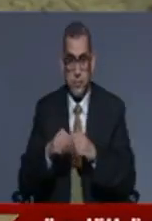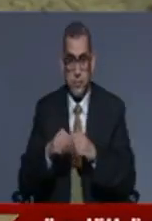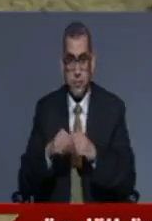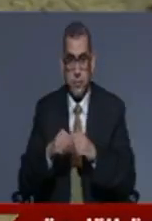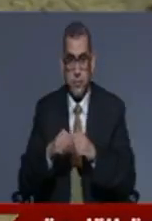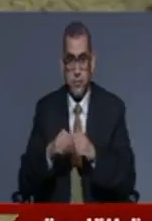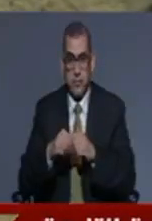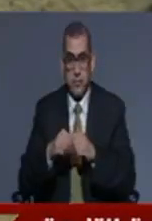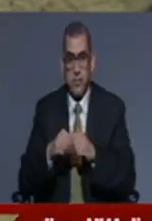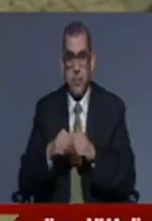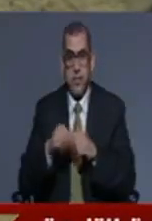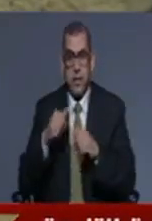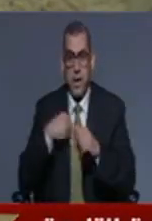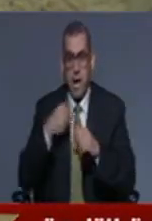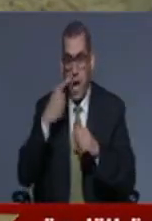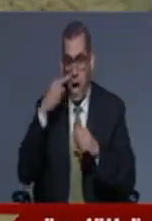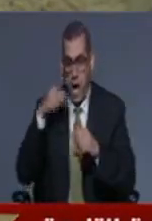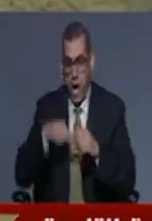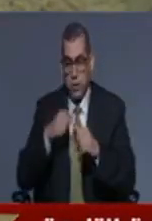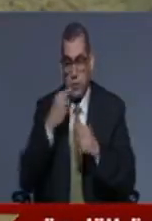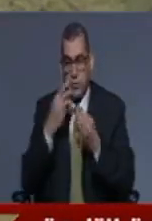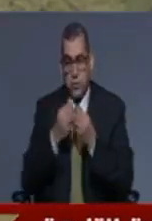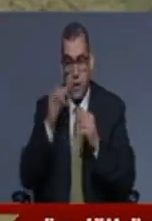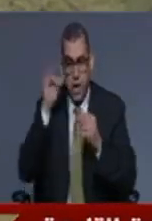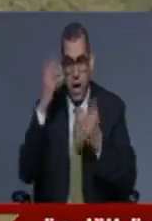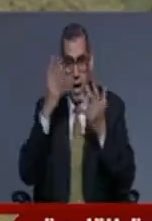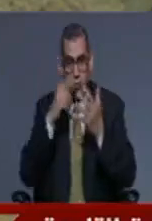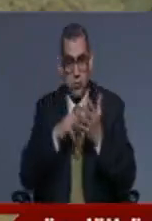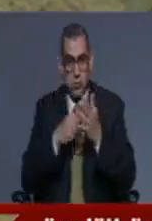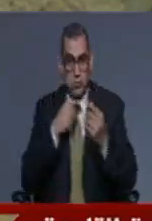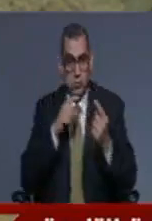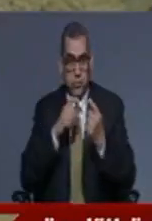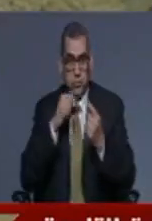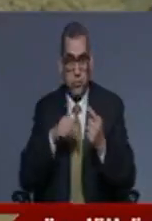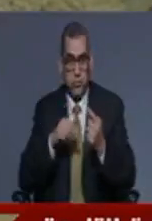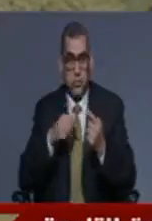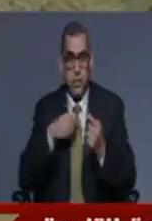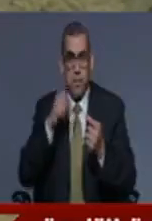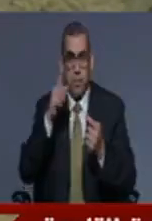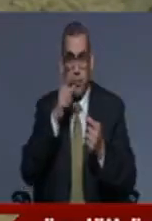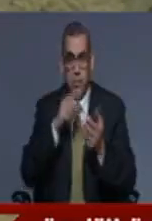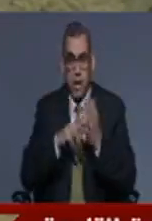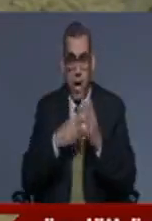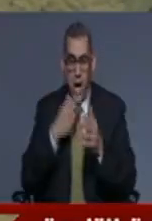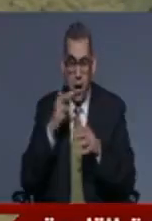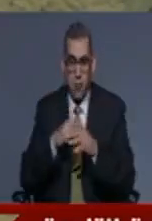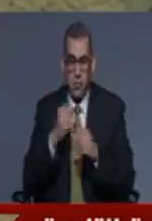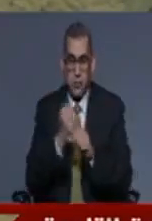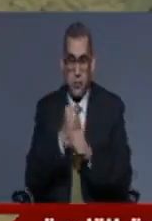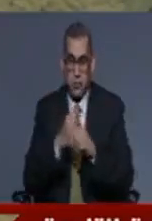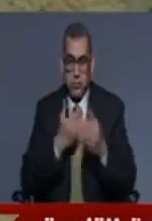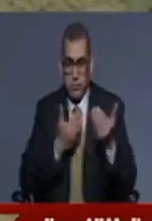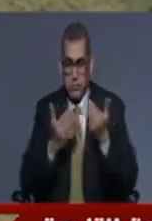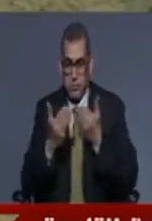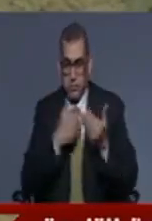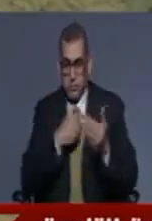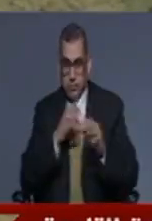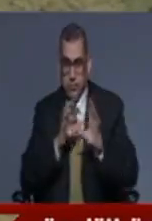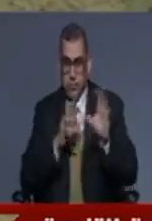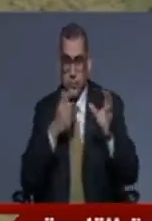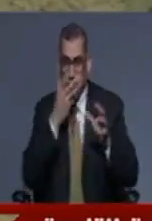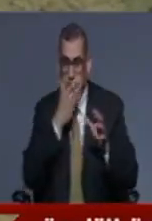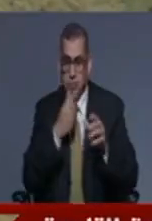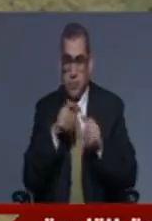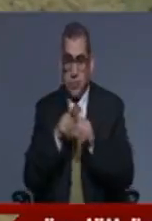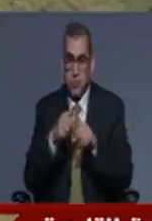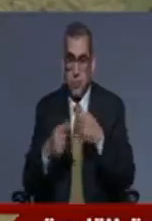أننا لن نعيش في مزرعة الحيوانات تلك، بل علينا أن نعامل بعضنا البعض بشكل